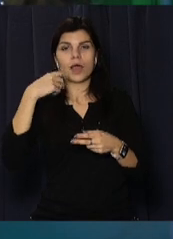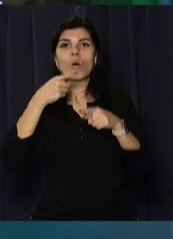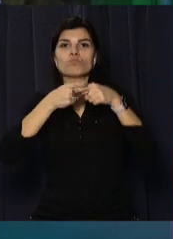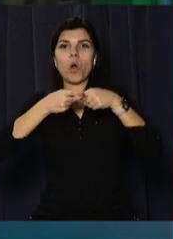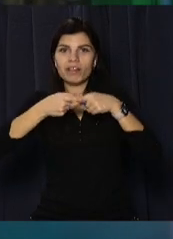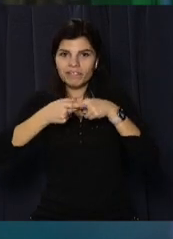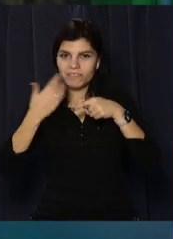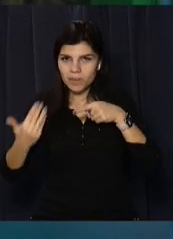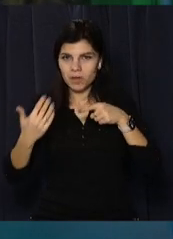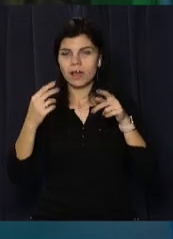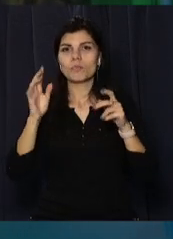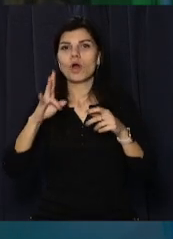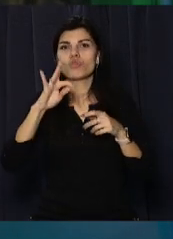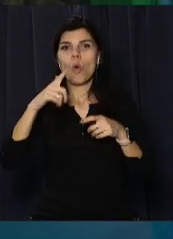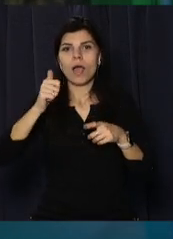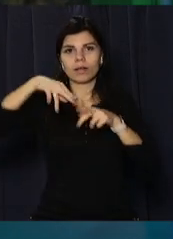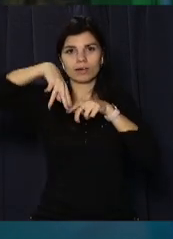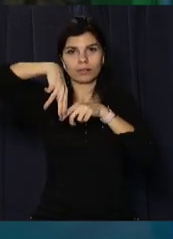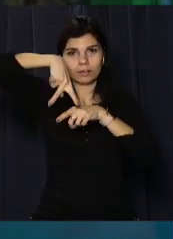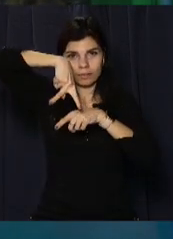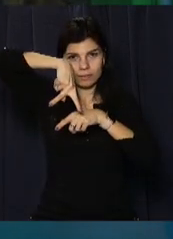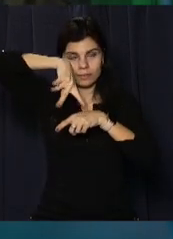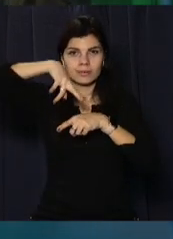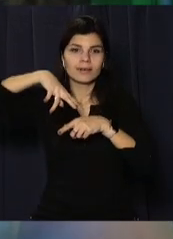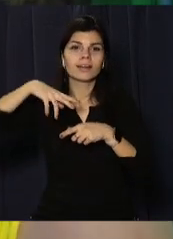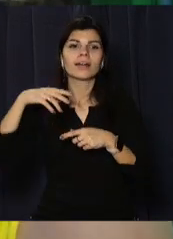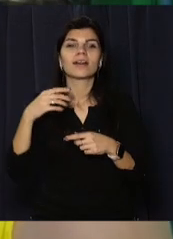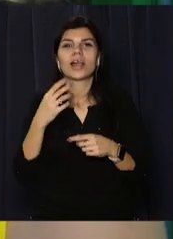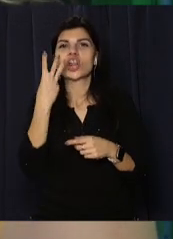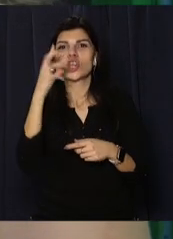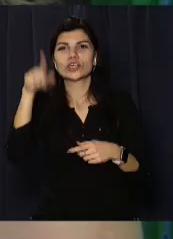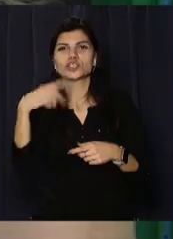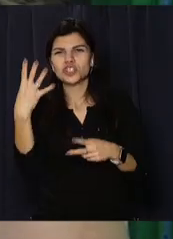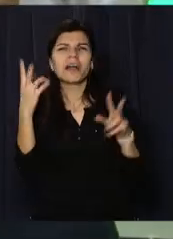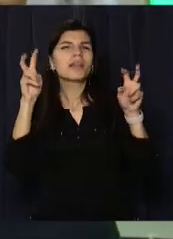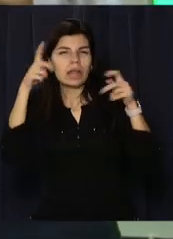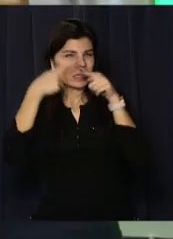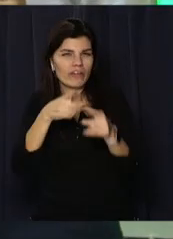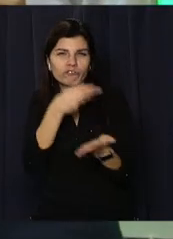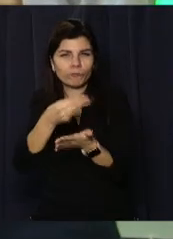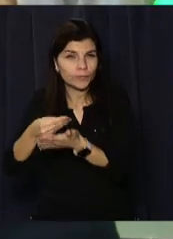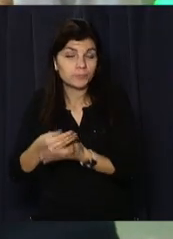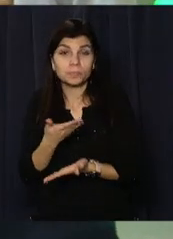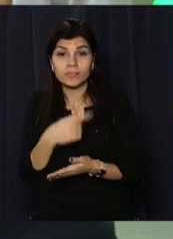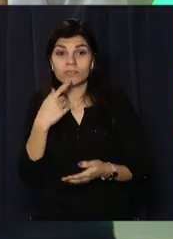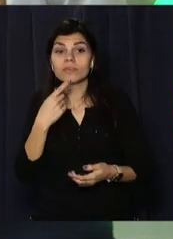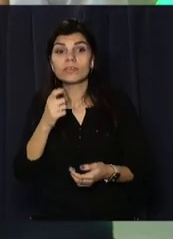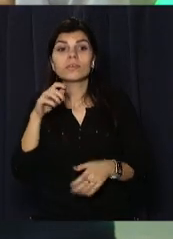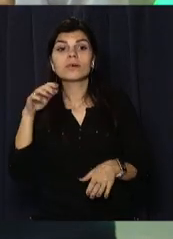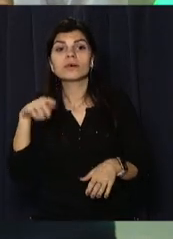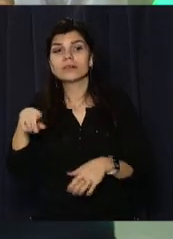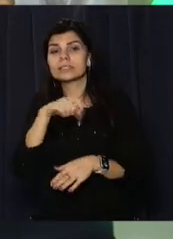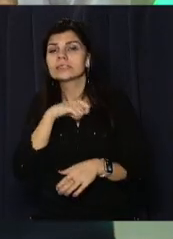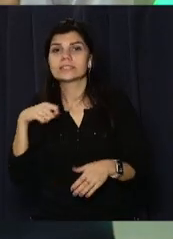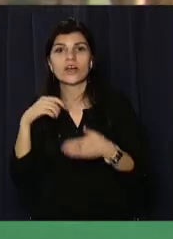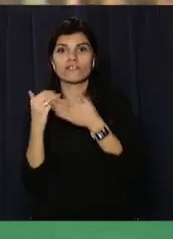половинка, ноги врозь, бланш, сальто согнувшись, групіровка – 3/4 зі спини. У наймолодшій віковій категорії на